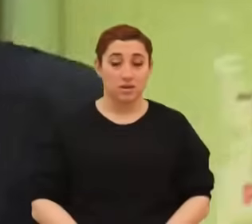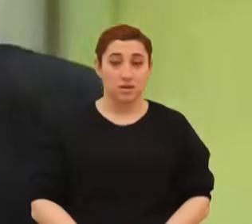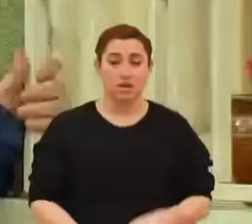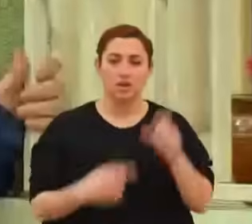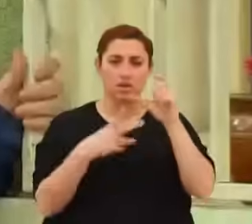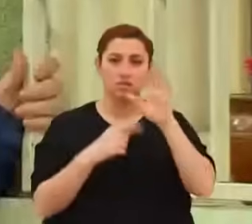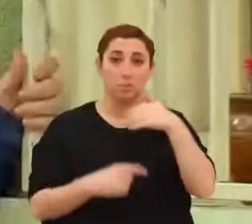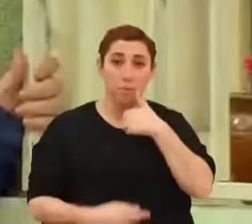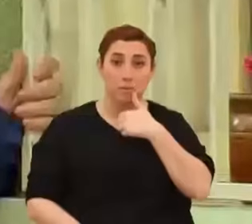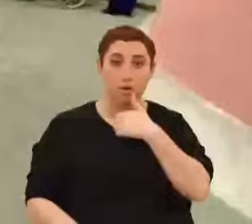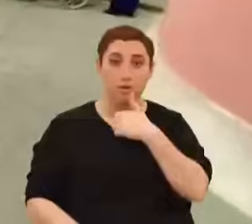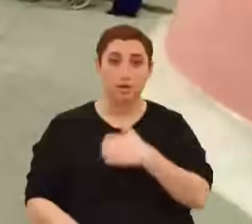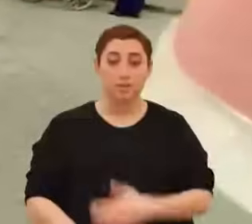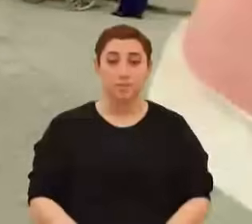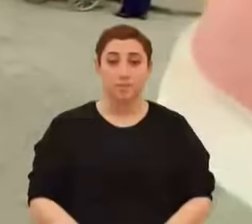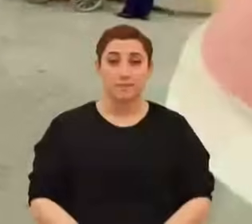Çağatay. Baba.